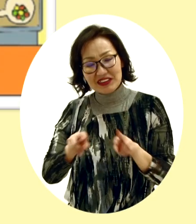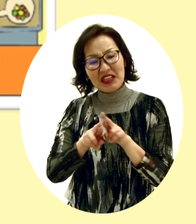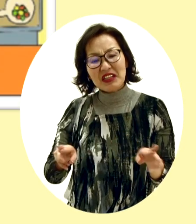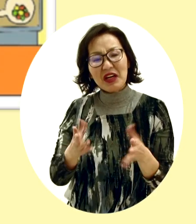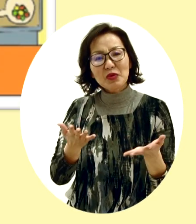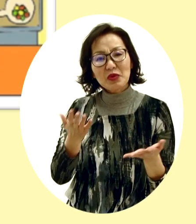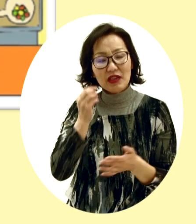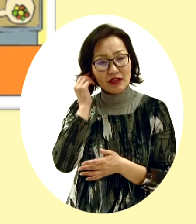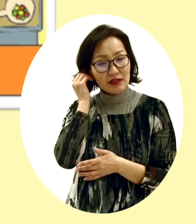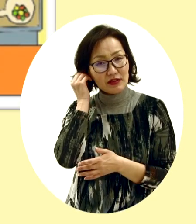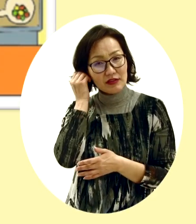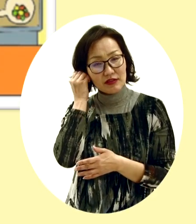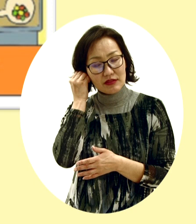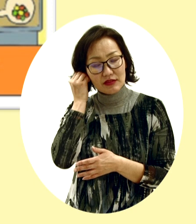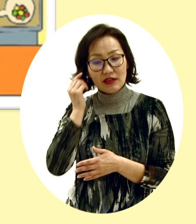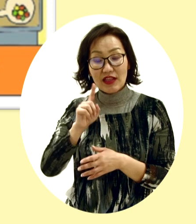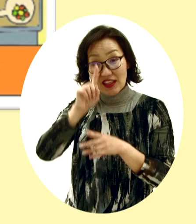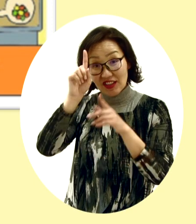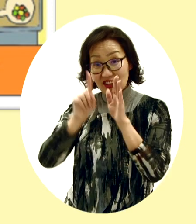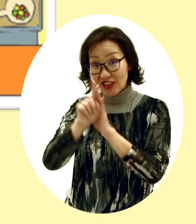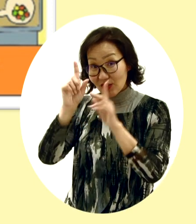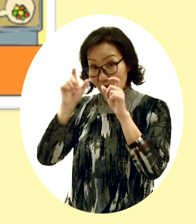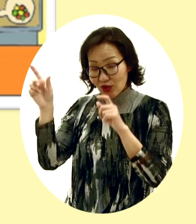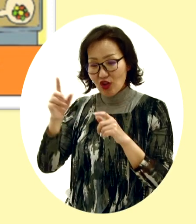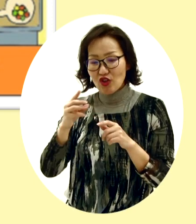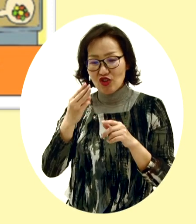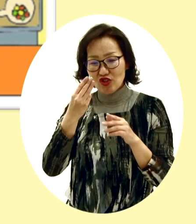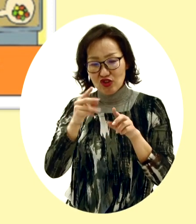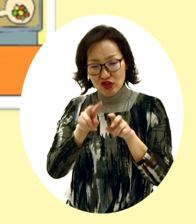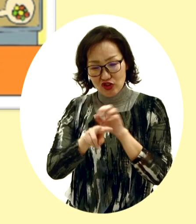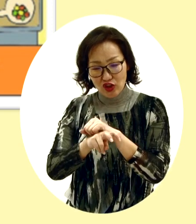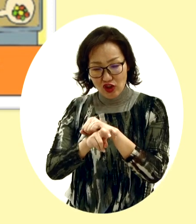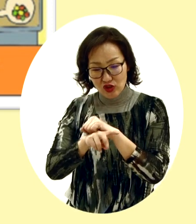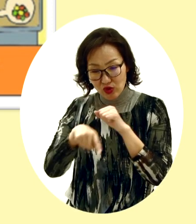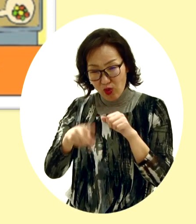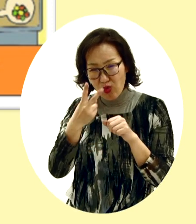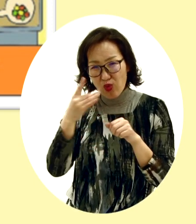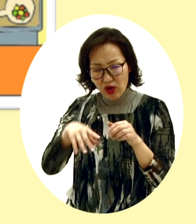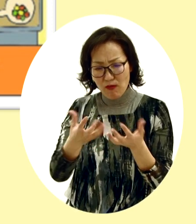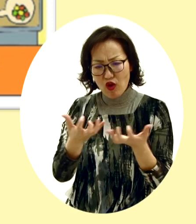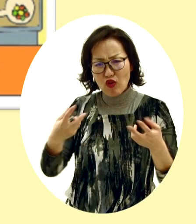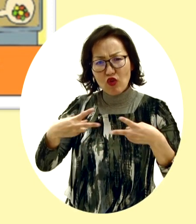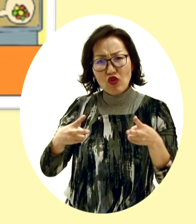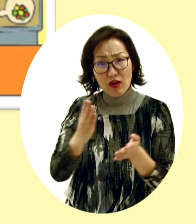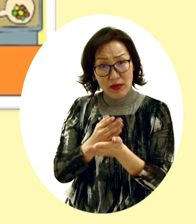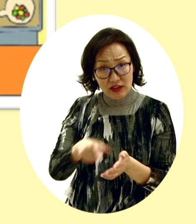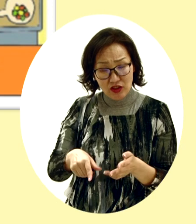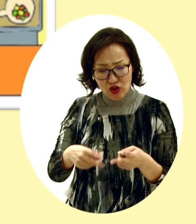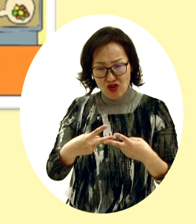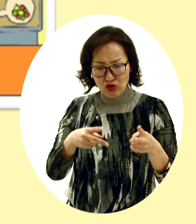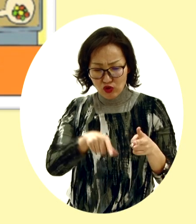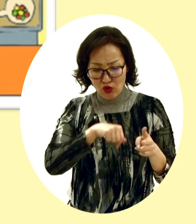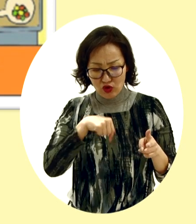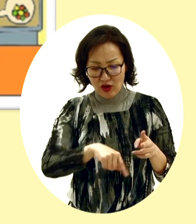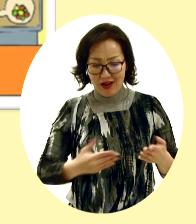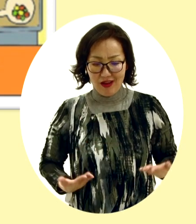вэ? За, эхний зурган дээр шоргоолчны үүрэнд олон өрөө байдаг. Им шоргоолчны үүр